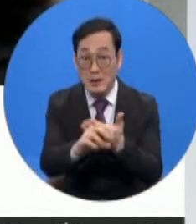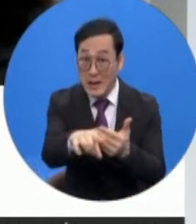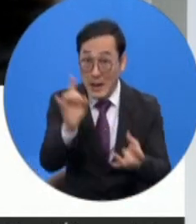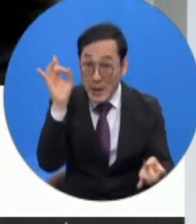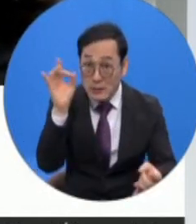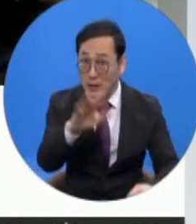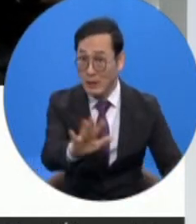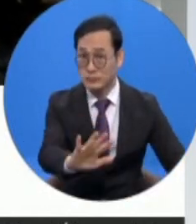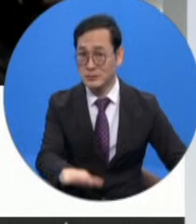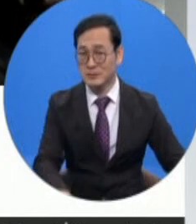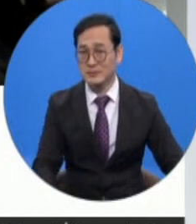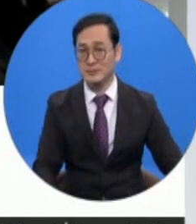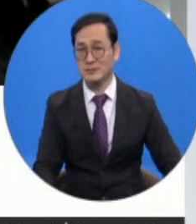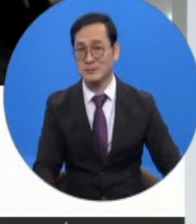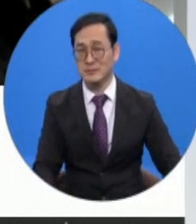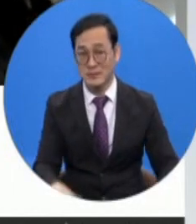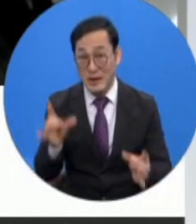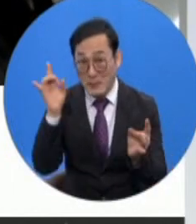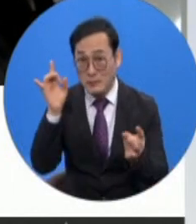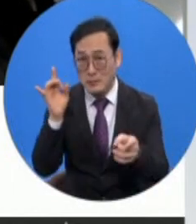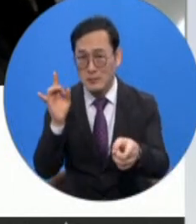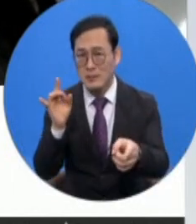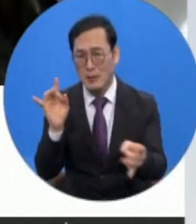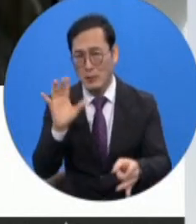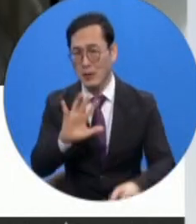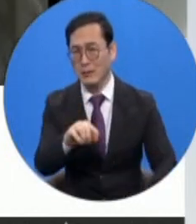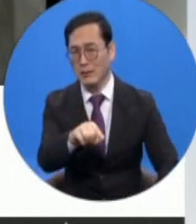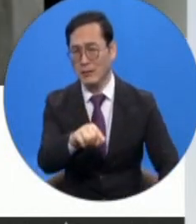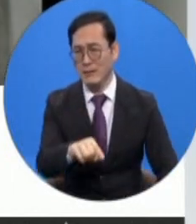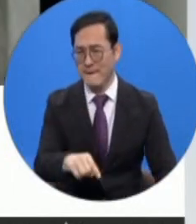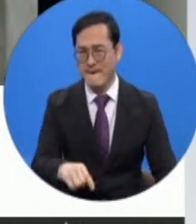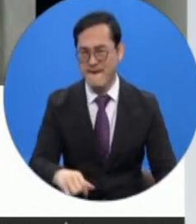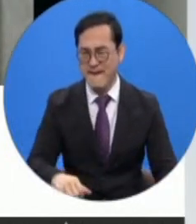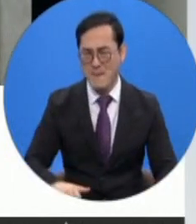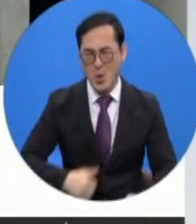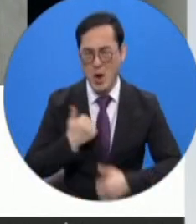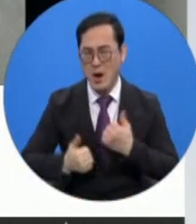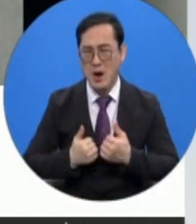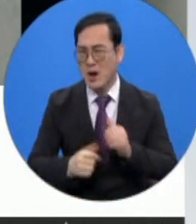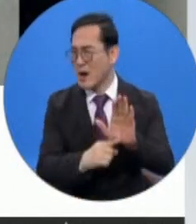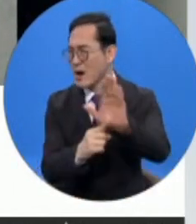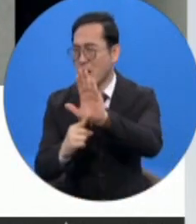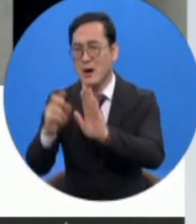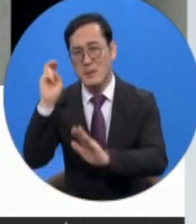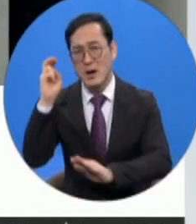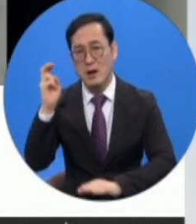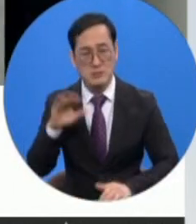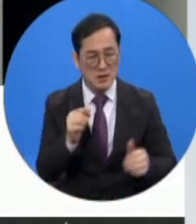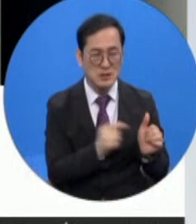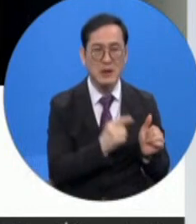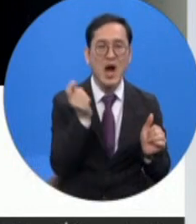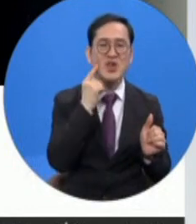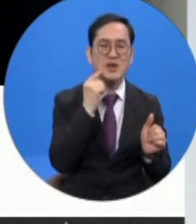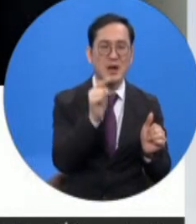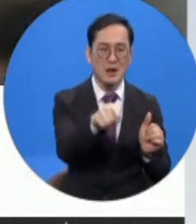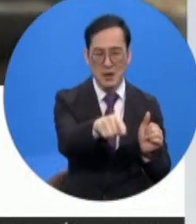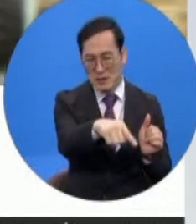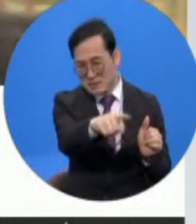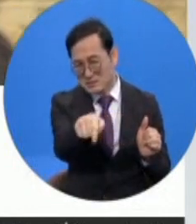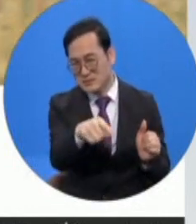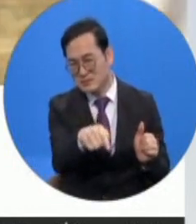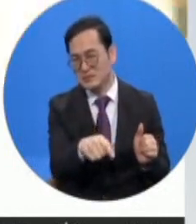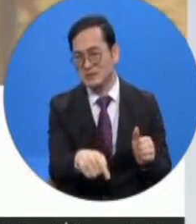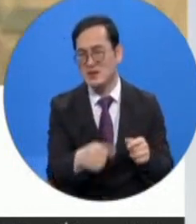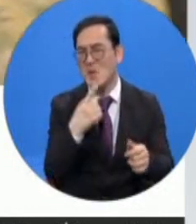그러니까 그런 것을 그 의식하고 김의겸 의원이 아마 그런 그 허위 주장을 한 것이 아닌가 싶은데 이것은